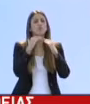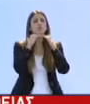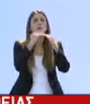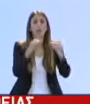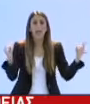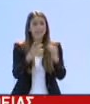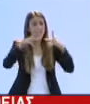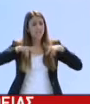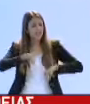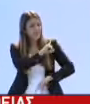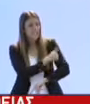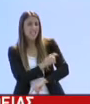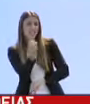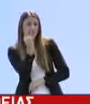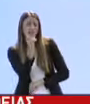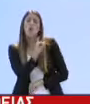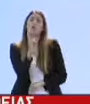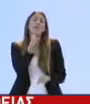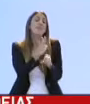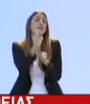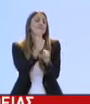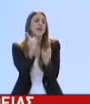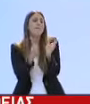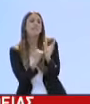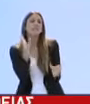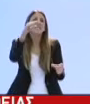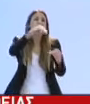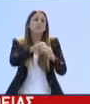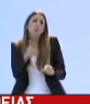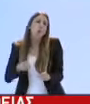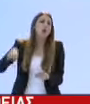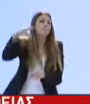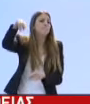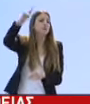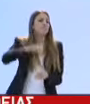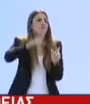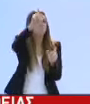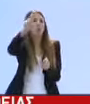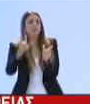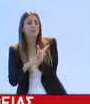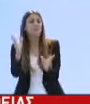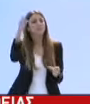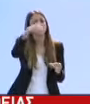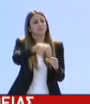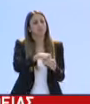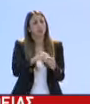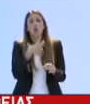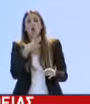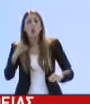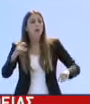αν είναι, χρειάζεται συμμετοχή της ευρύτερης δυνατής πλειοψηφίας των πολιτών. Η πατρίδα